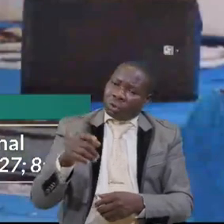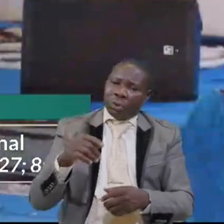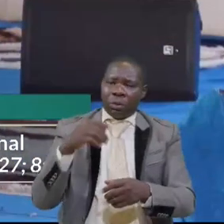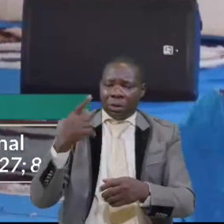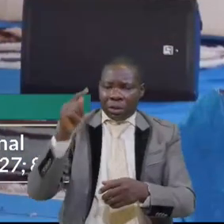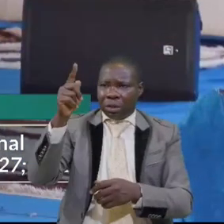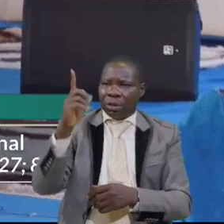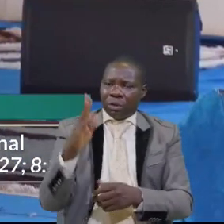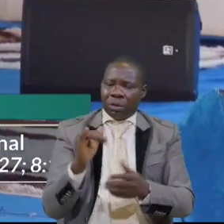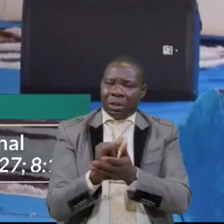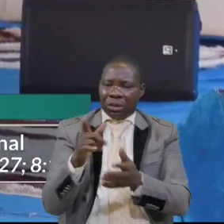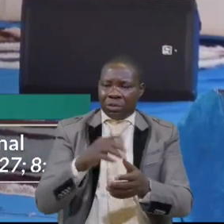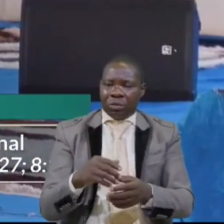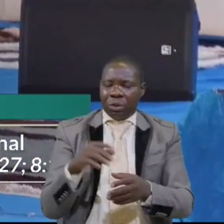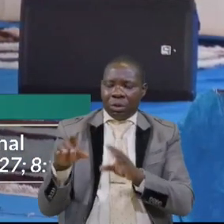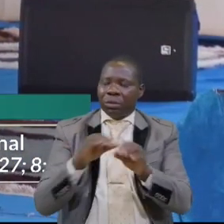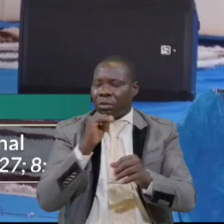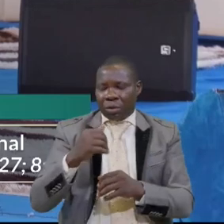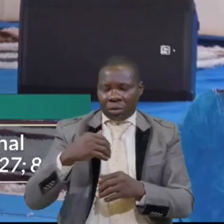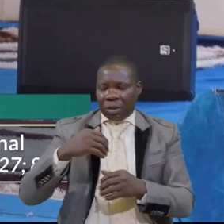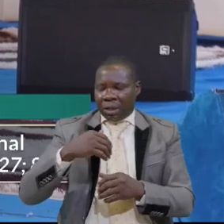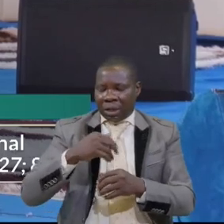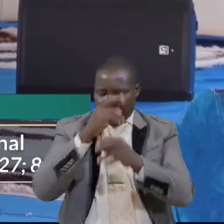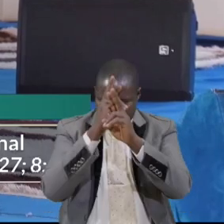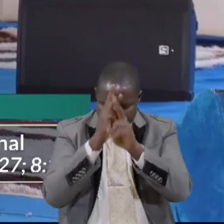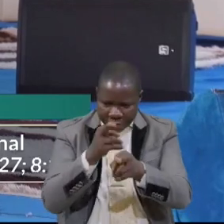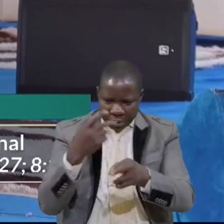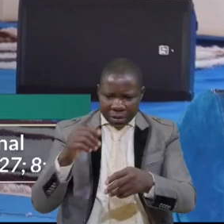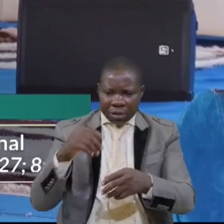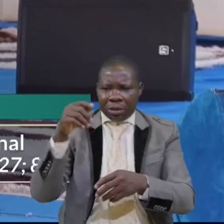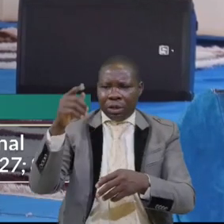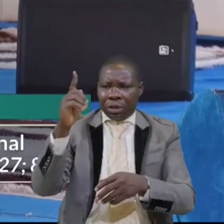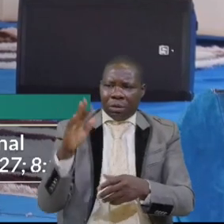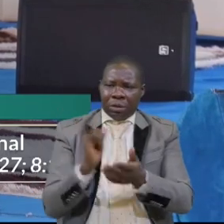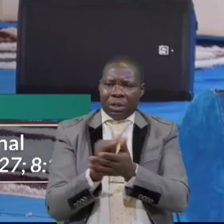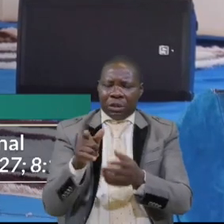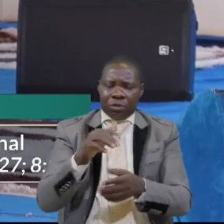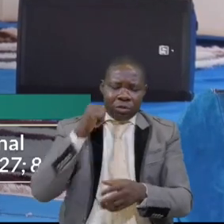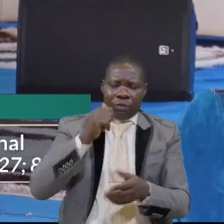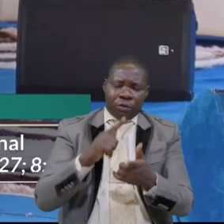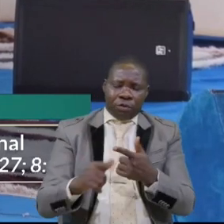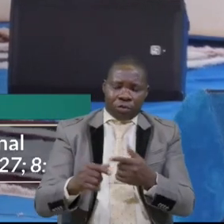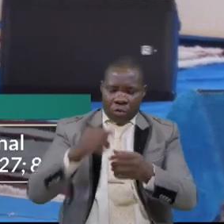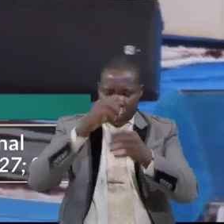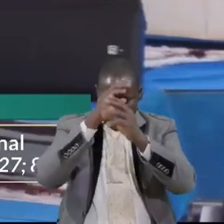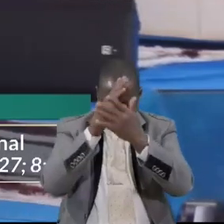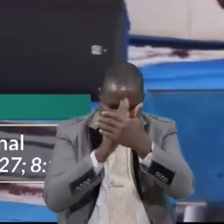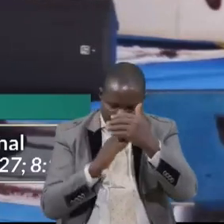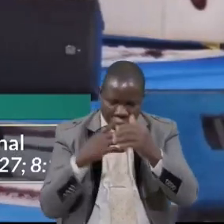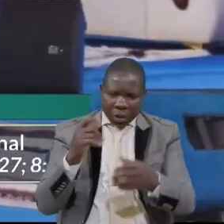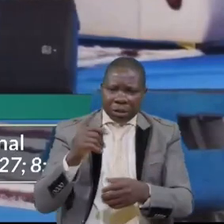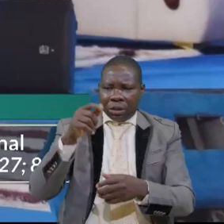respect, Dieu que tu as déshonoré, Dieu que tu as méprisé,